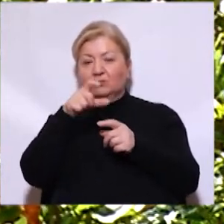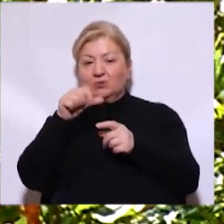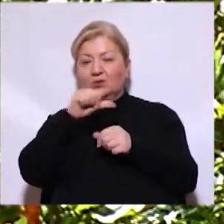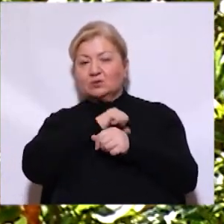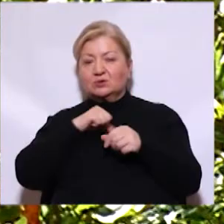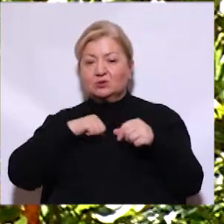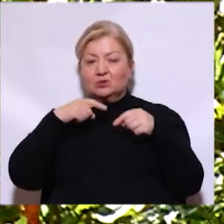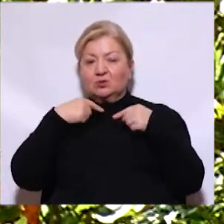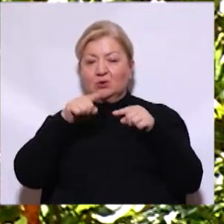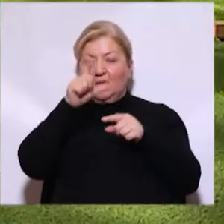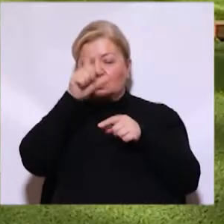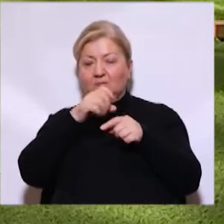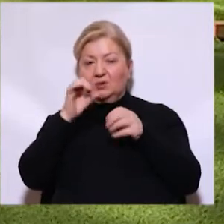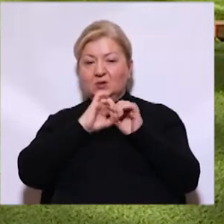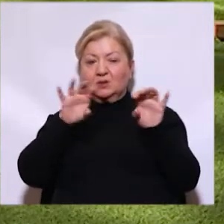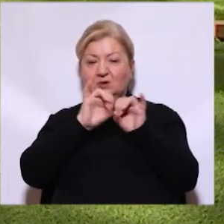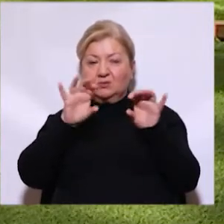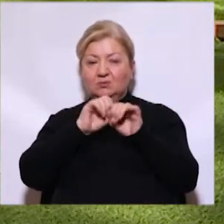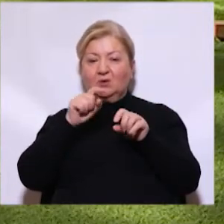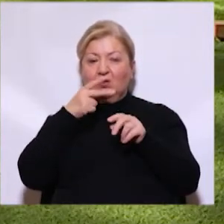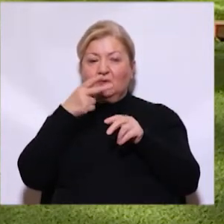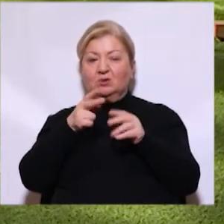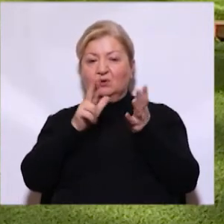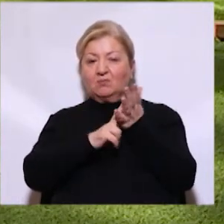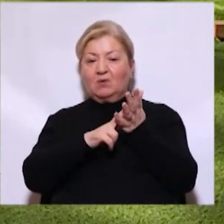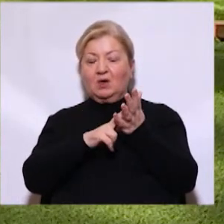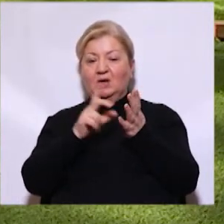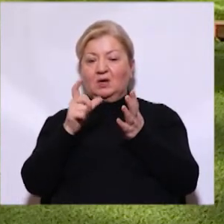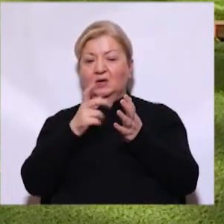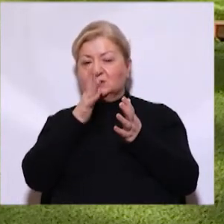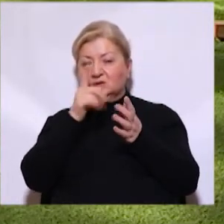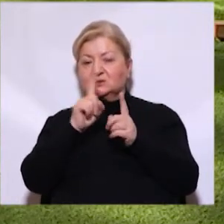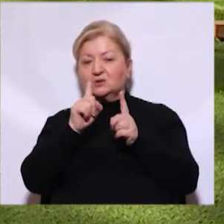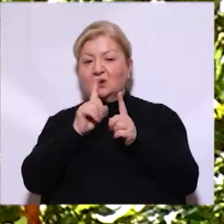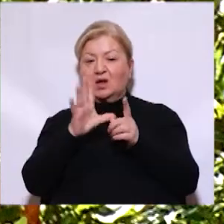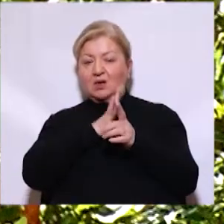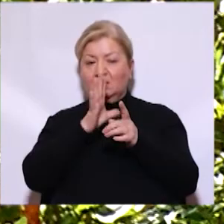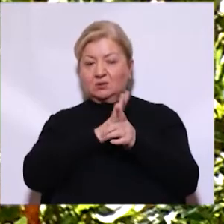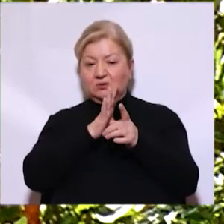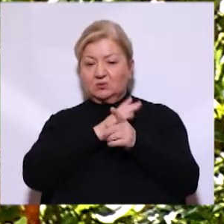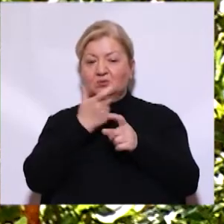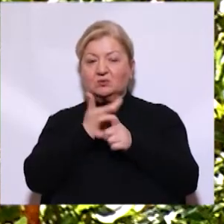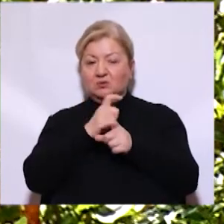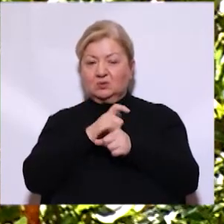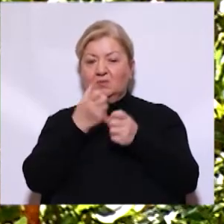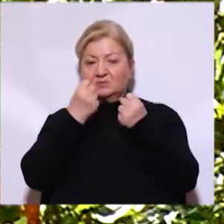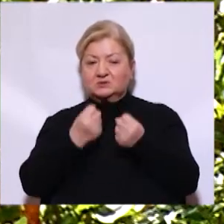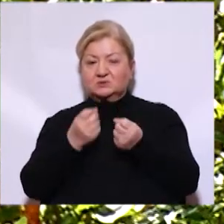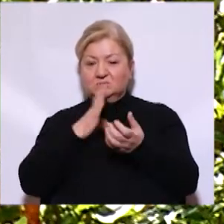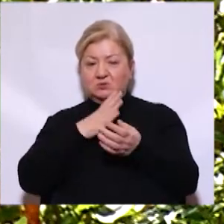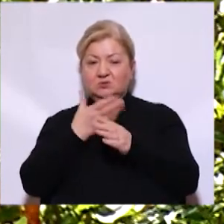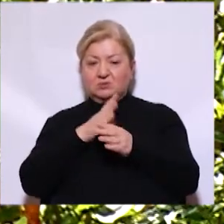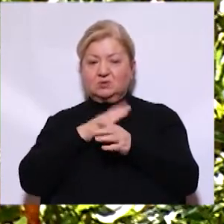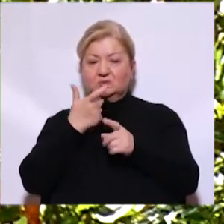ისტორიები, თვითონ გვიყვებიან 2008 წელს რა ისტორიები გადახდათ და საკმაოდ ძიმე ისტორიები არის და რეალურად